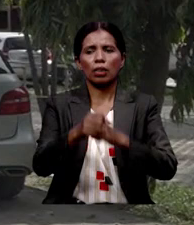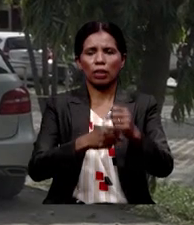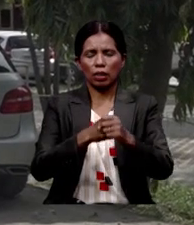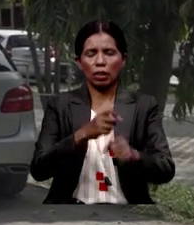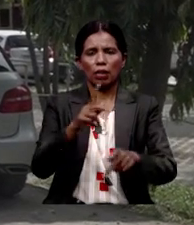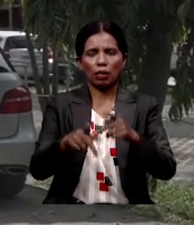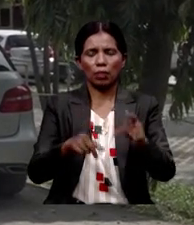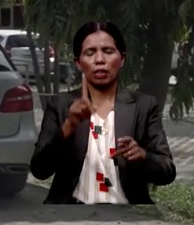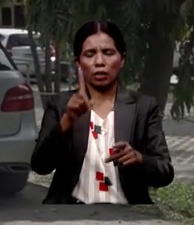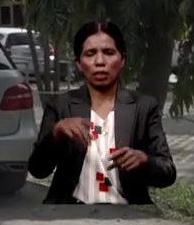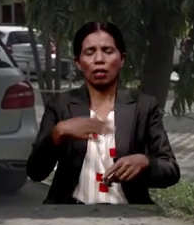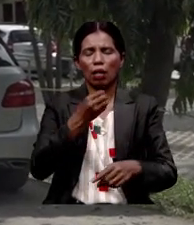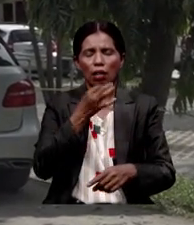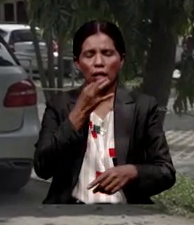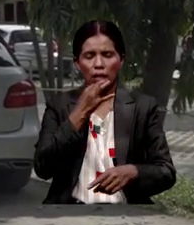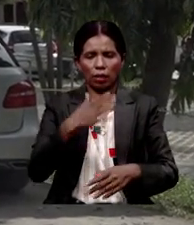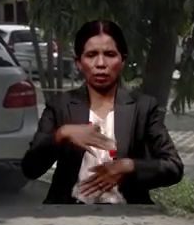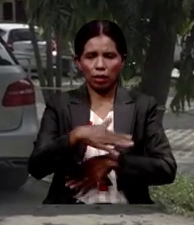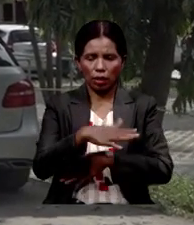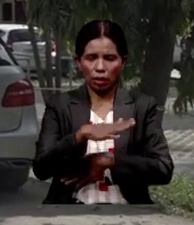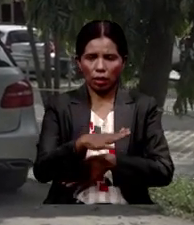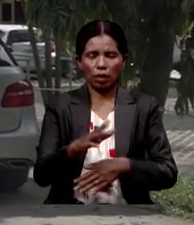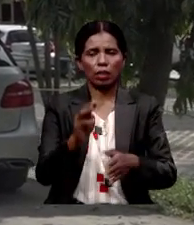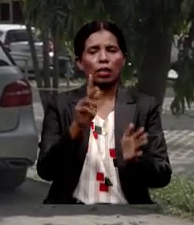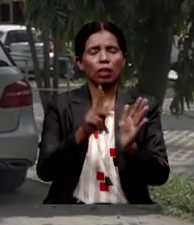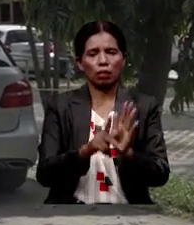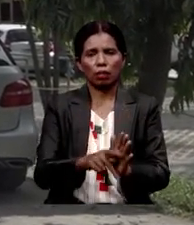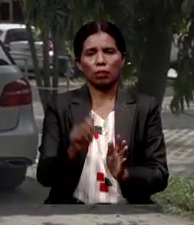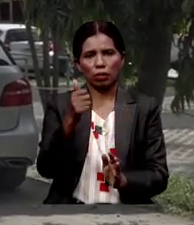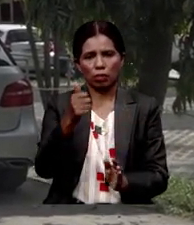ida tengki consume ikan kilogram sanolo Mateus Romario, Tito Silva, GMN.